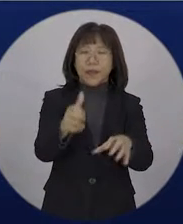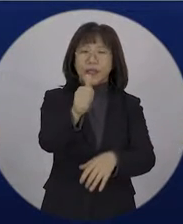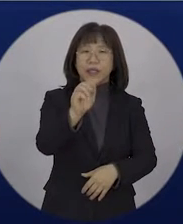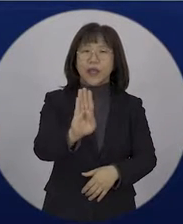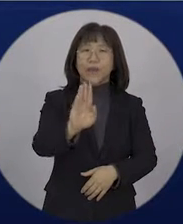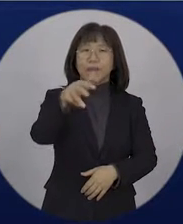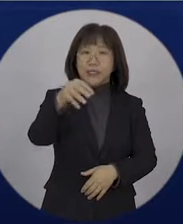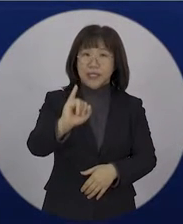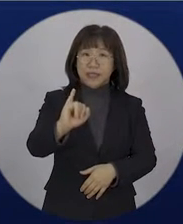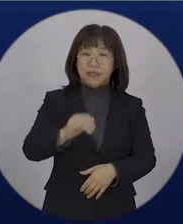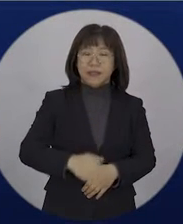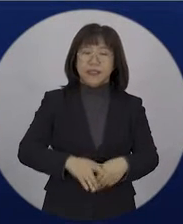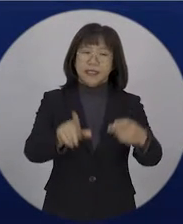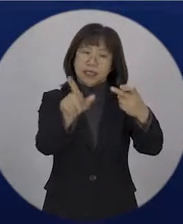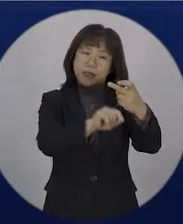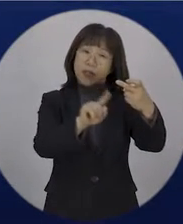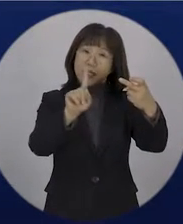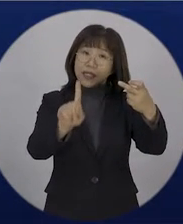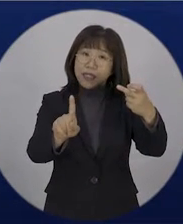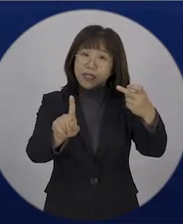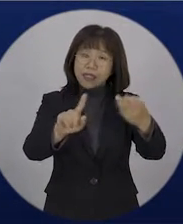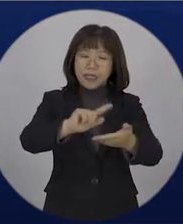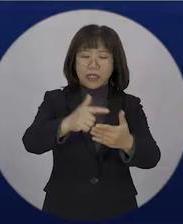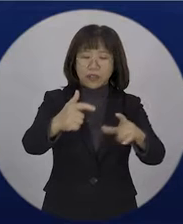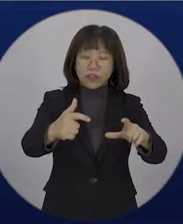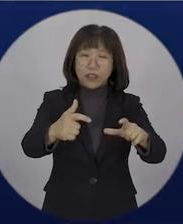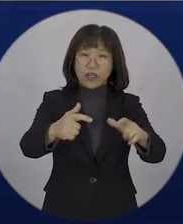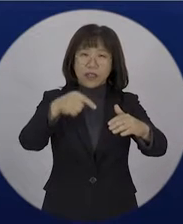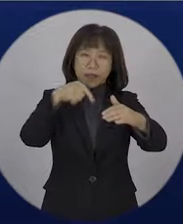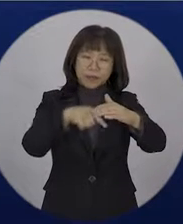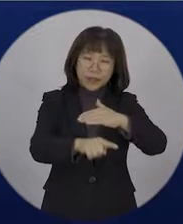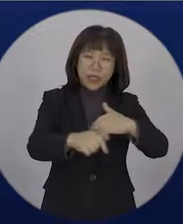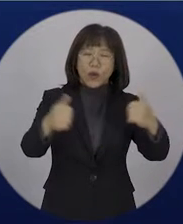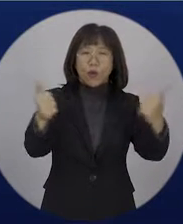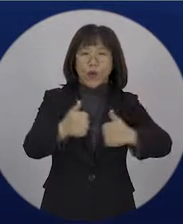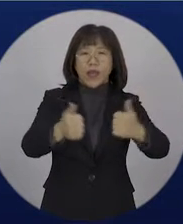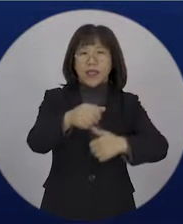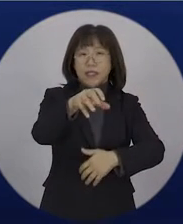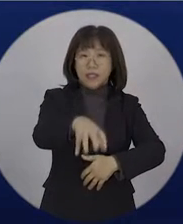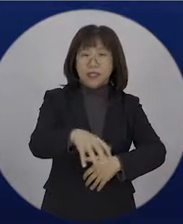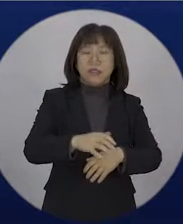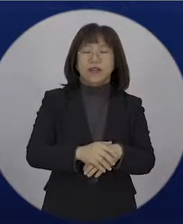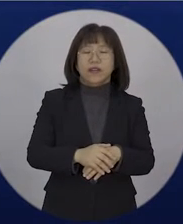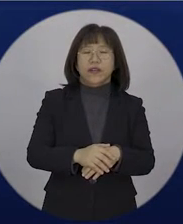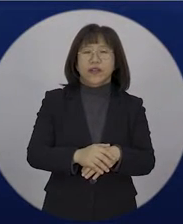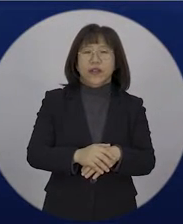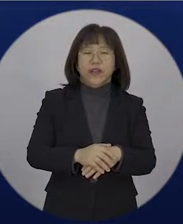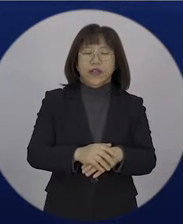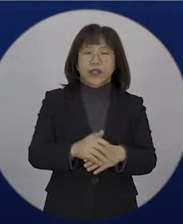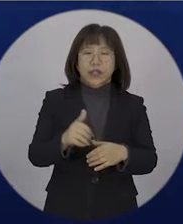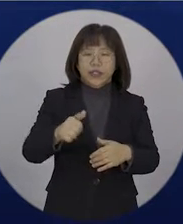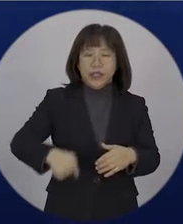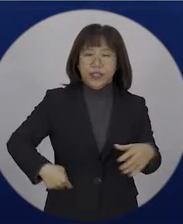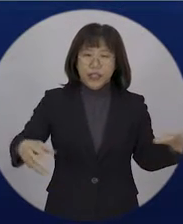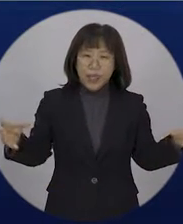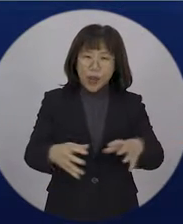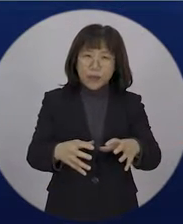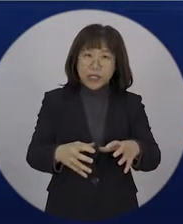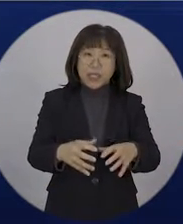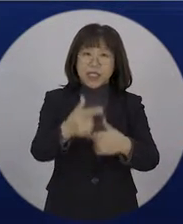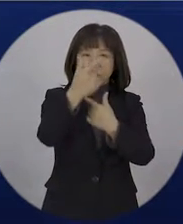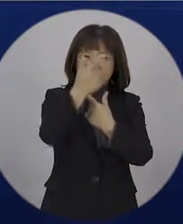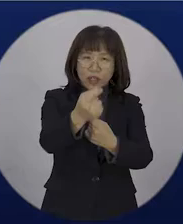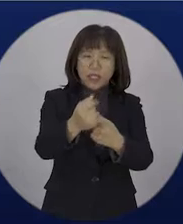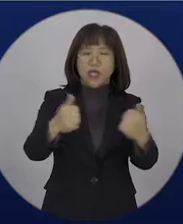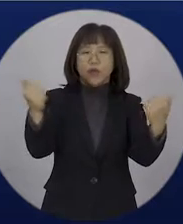있는데요 지난 12월 1일 강서 구청 대회의실에서 2021년 제 4차 강서구 협 7회의 전기